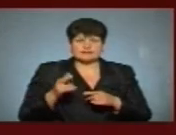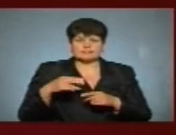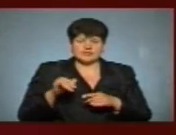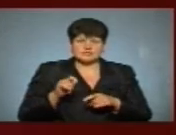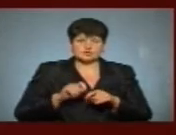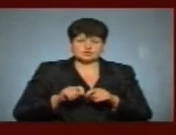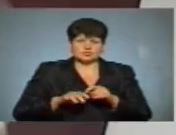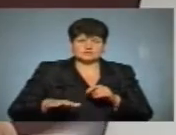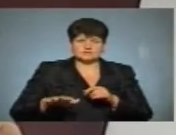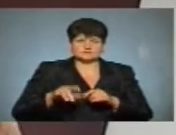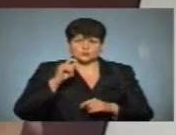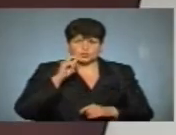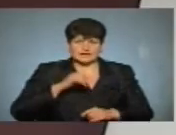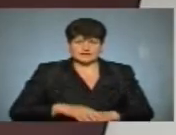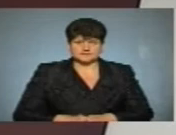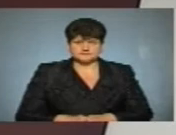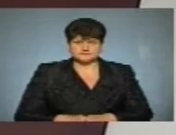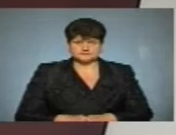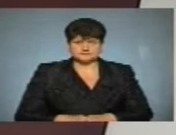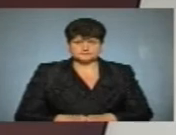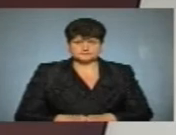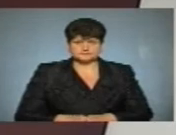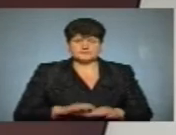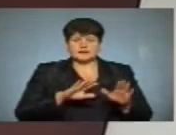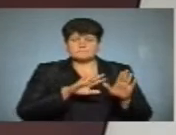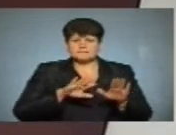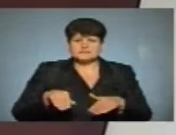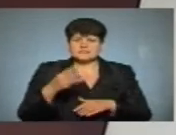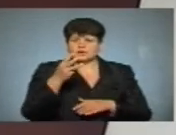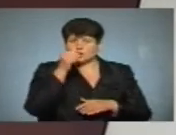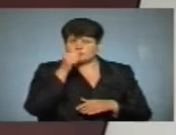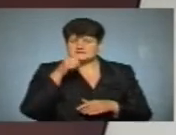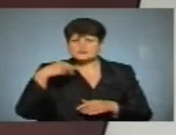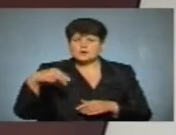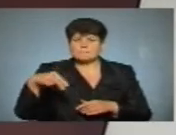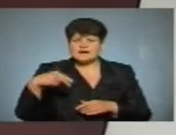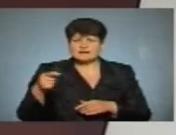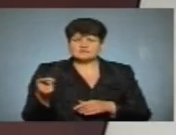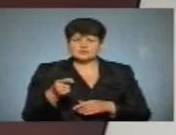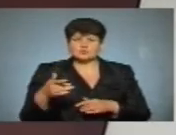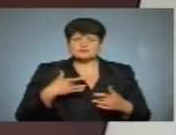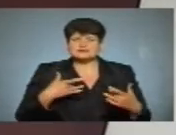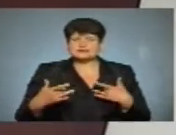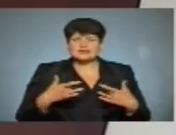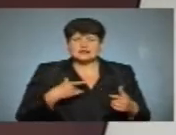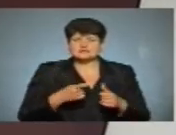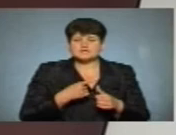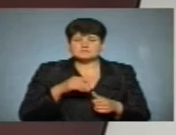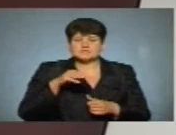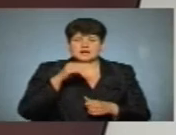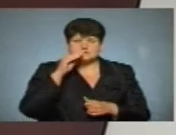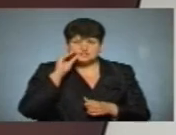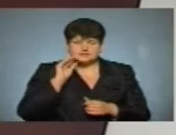підконтрольної Україні території. Після майже 3-місячної перерви у Тернопільському драматичному театрі імені Тараса